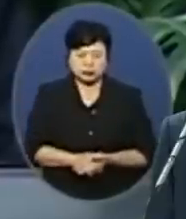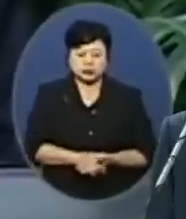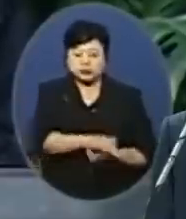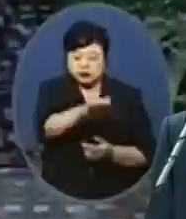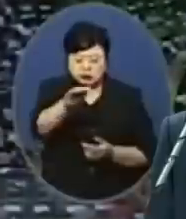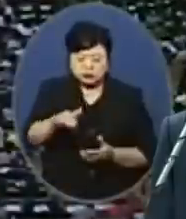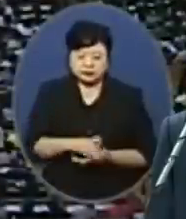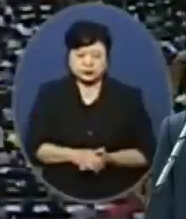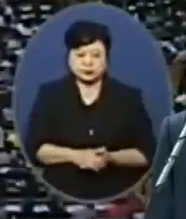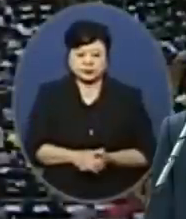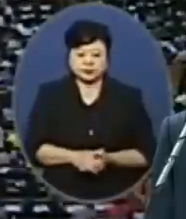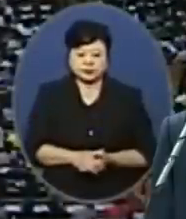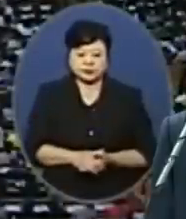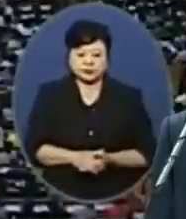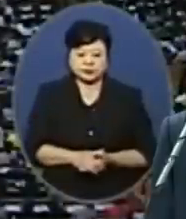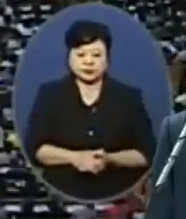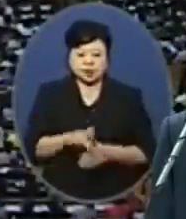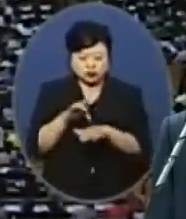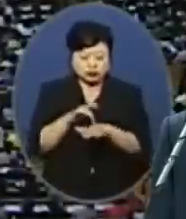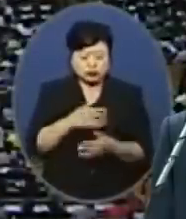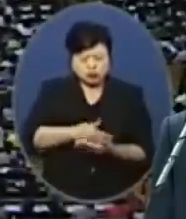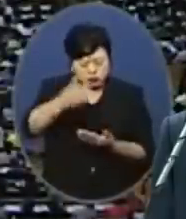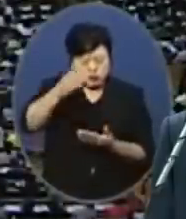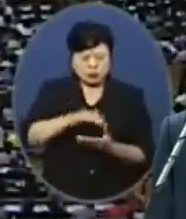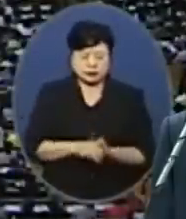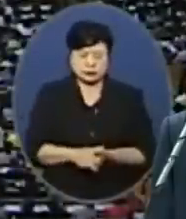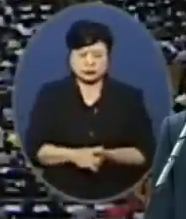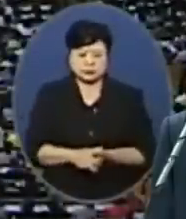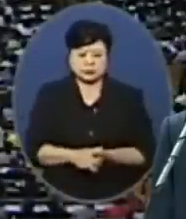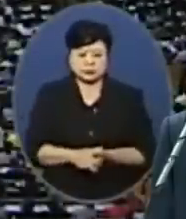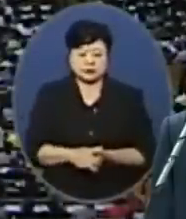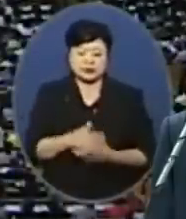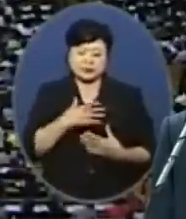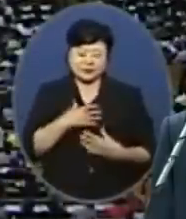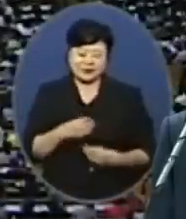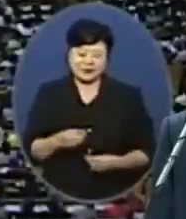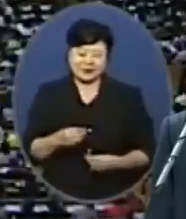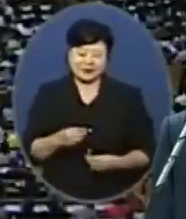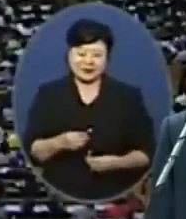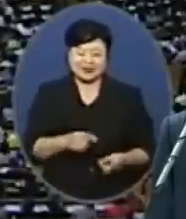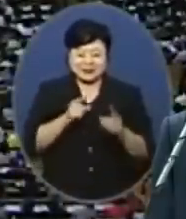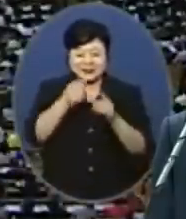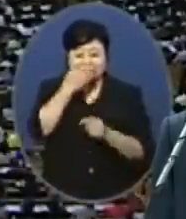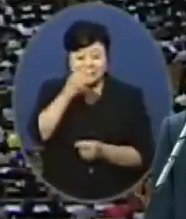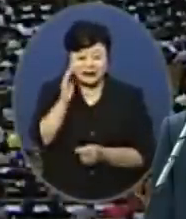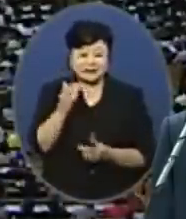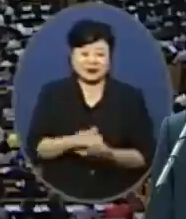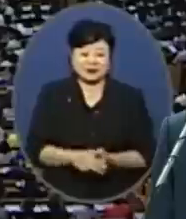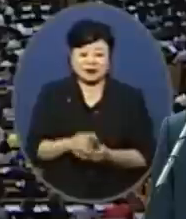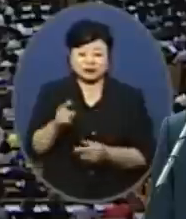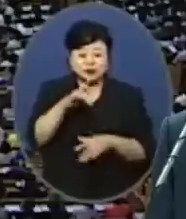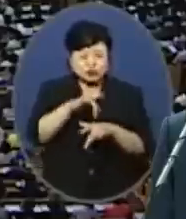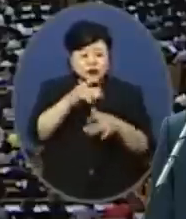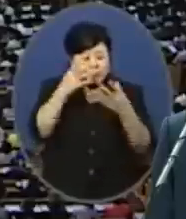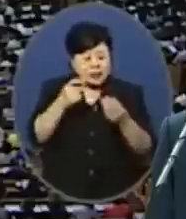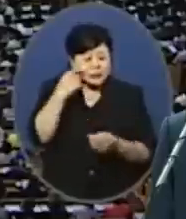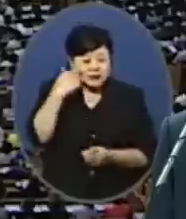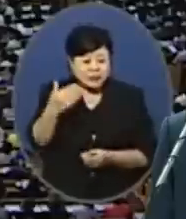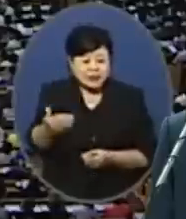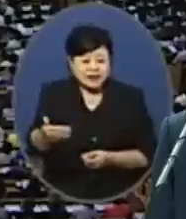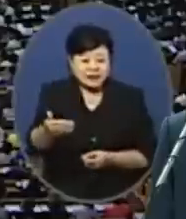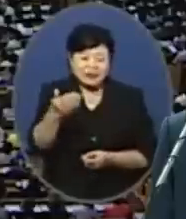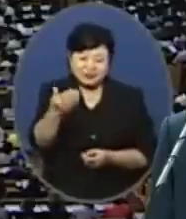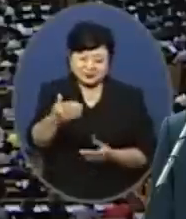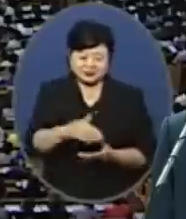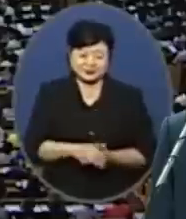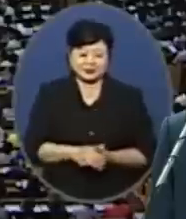우리는 이 귀신을 쫓아내야 평안하게 살 수 있는 것입니다. 무슨 귀신이 그렇게 많으냐?